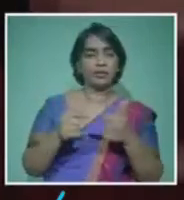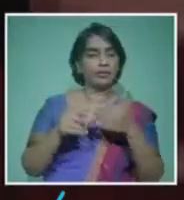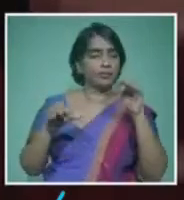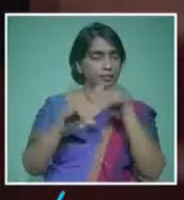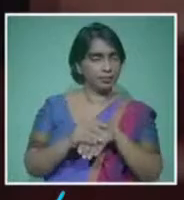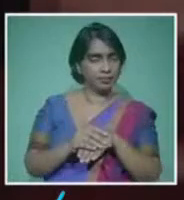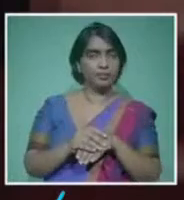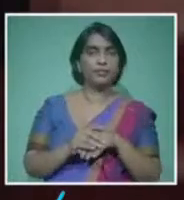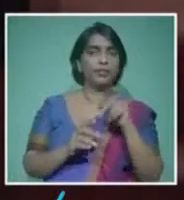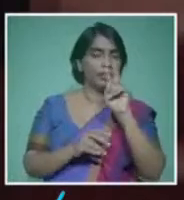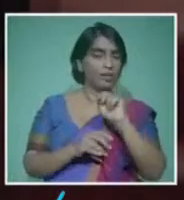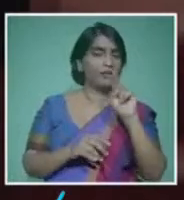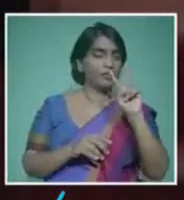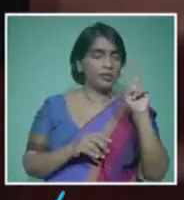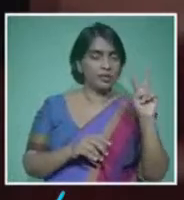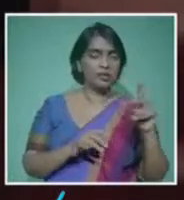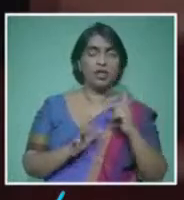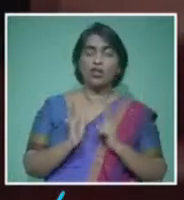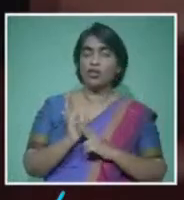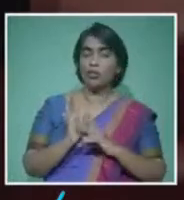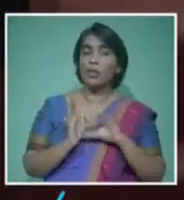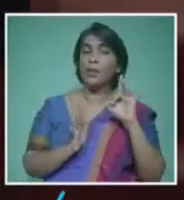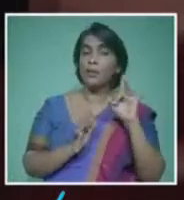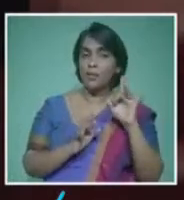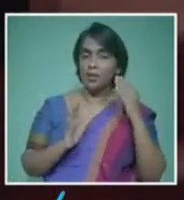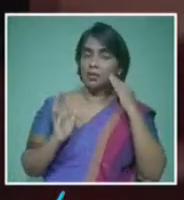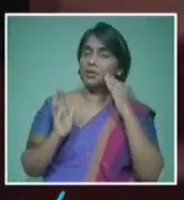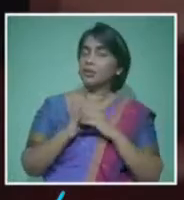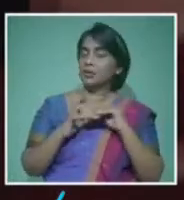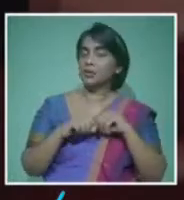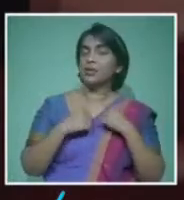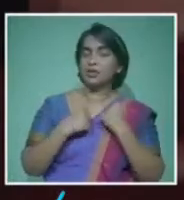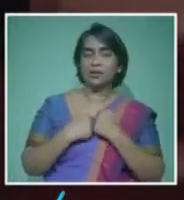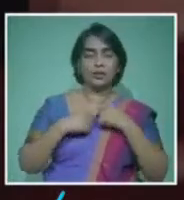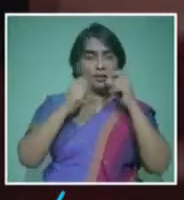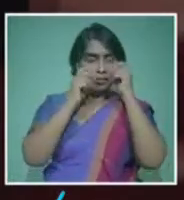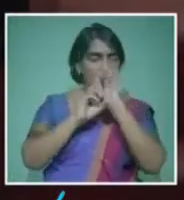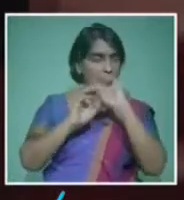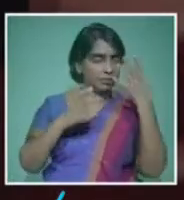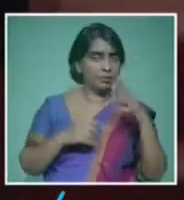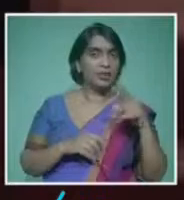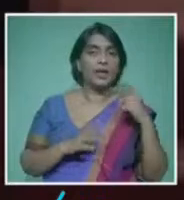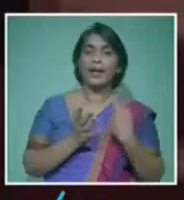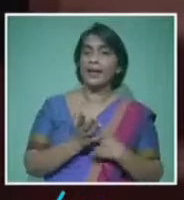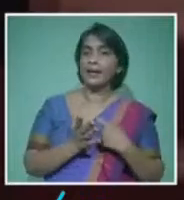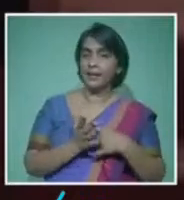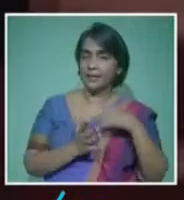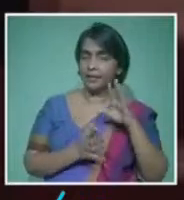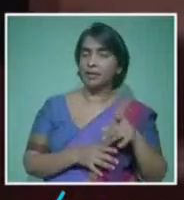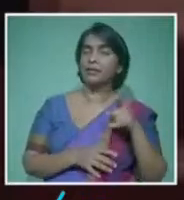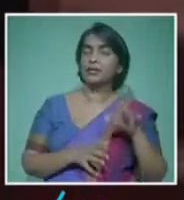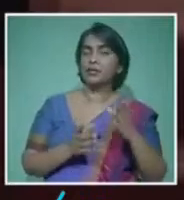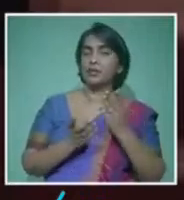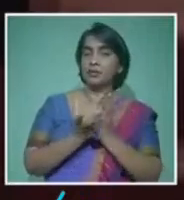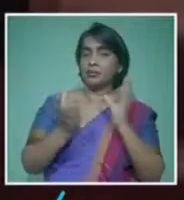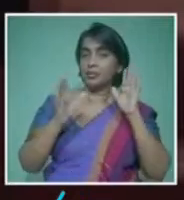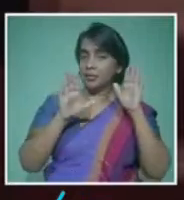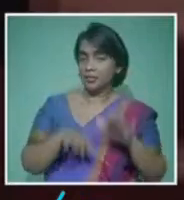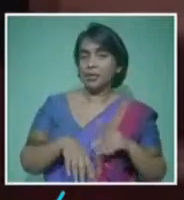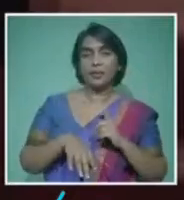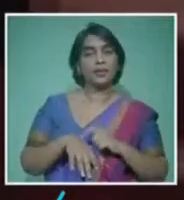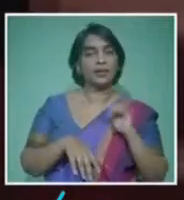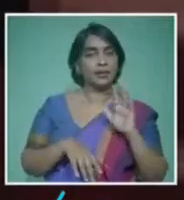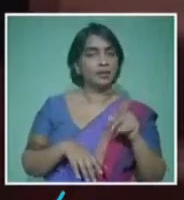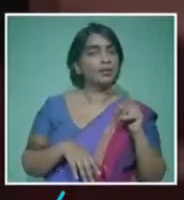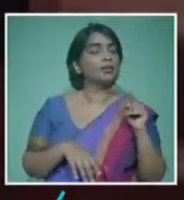ලදී. 2022/11/15 වන දින ඒ පිළිබඳ අදාළ සමාගම දැනුවත් කරන ලදී. රේගුව මගින් මෙම බහාලුම් රඳවා ගන්නා අවස්ථාව වන